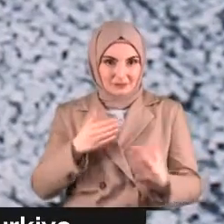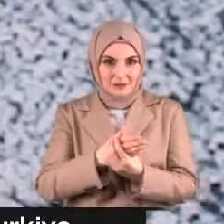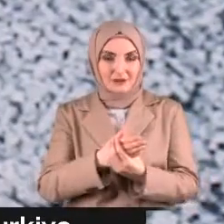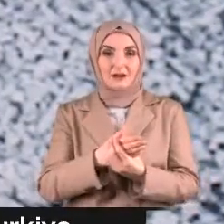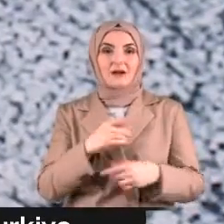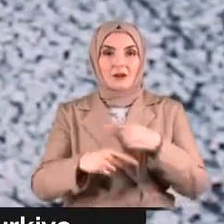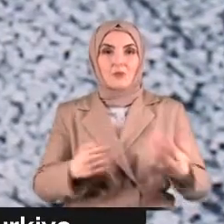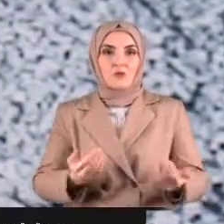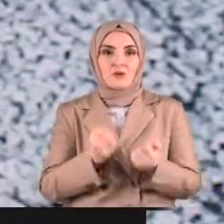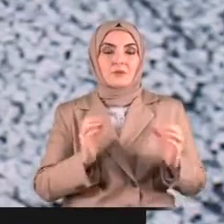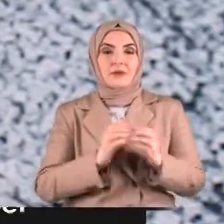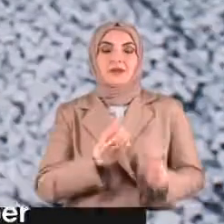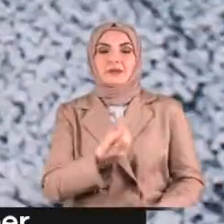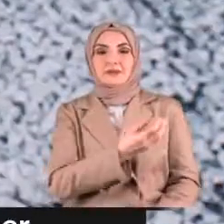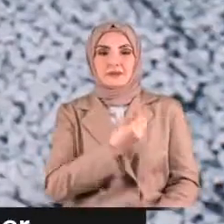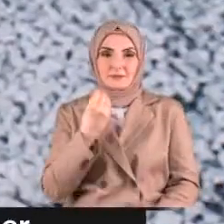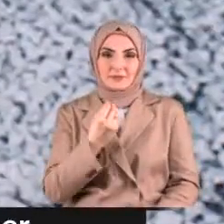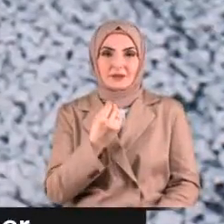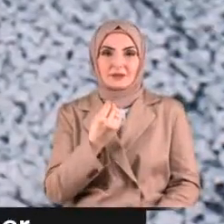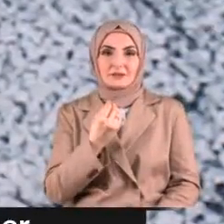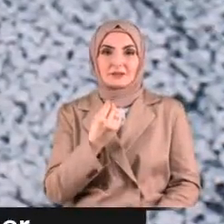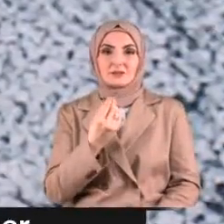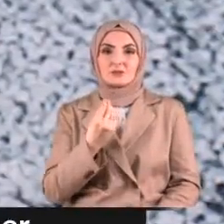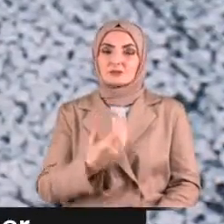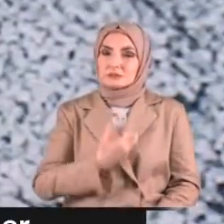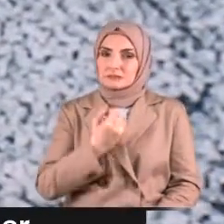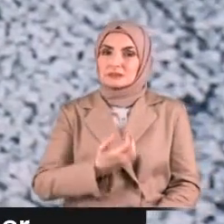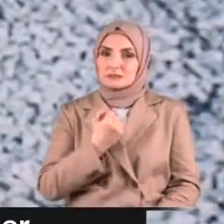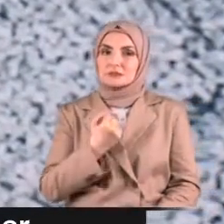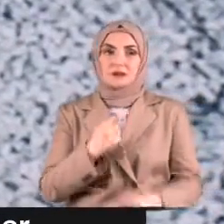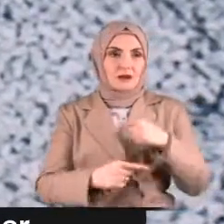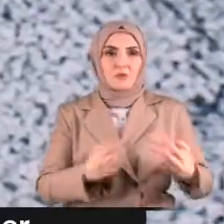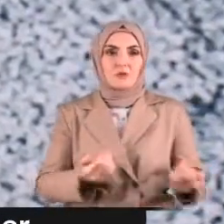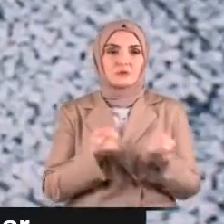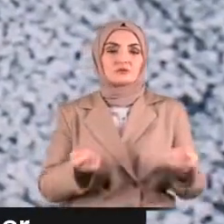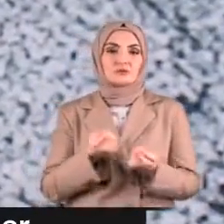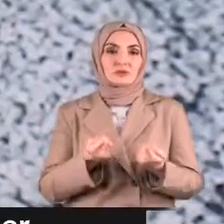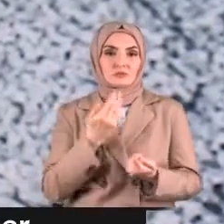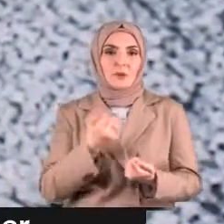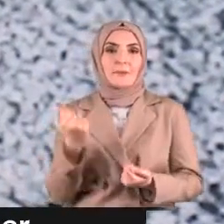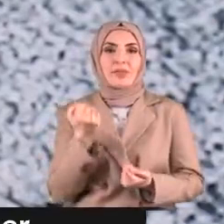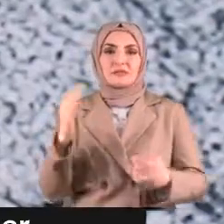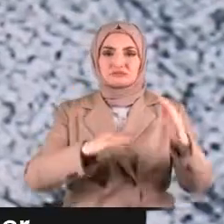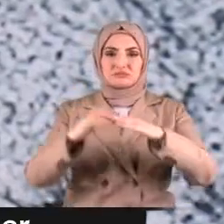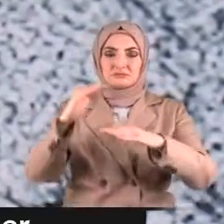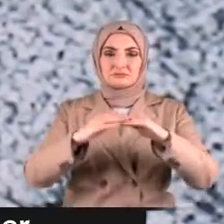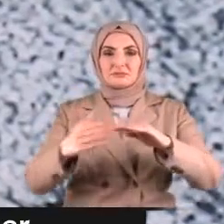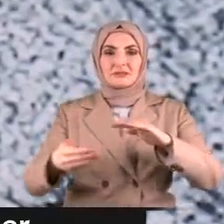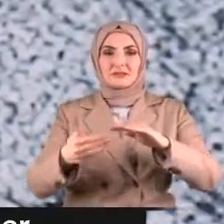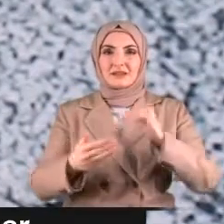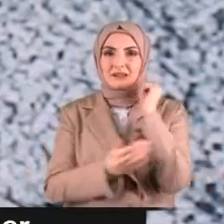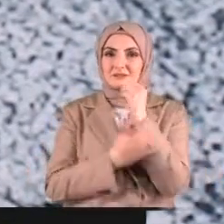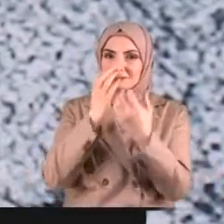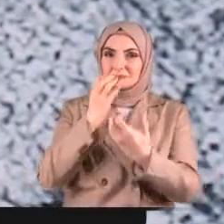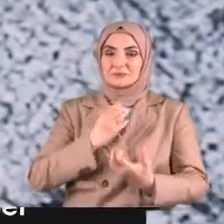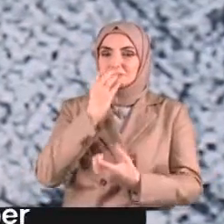bir mücadele hala da veriyor elbette. Şartlar gerçekten çok ağır. Beton blokların altında yardım eli bekleyen on binler, bir yanda da dondurucu bir